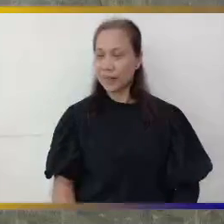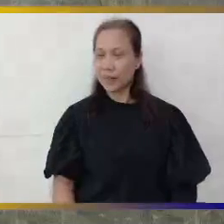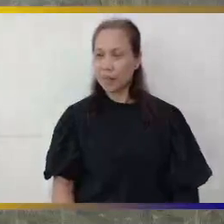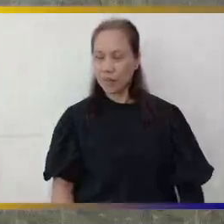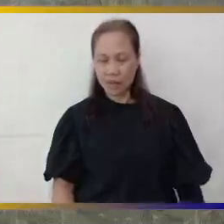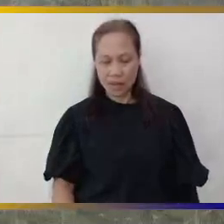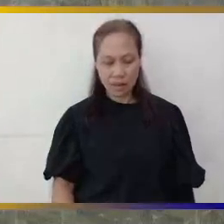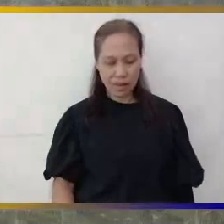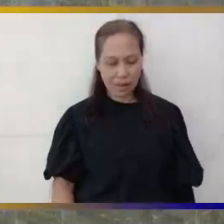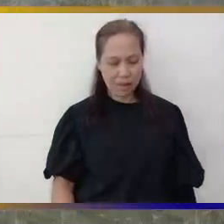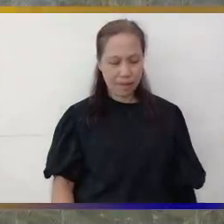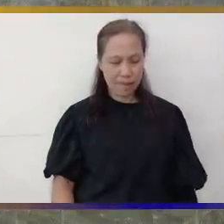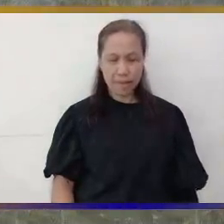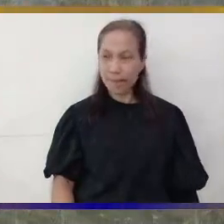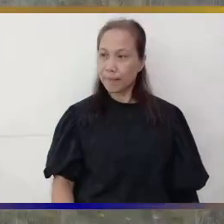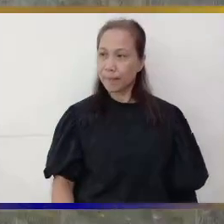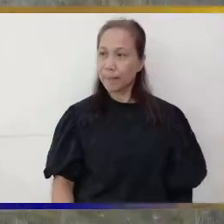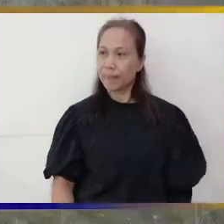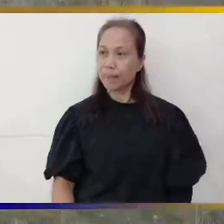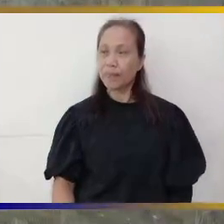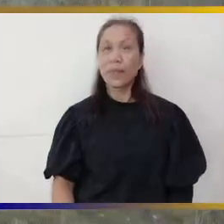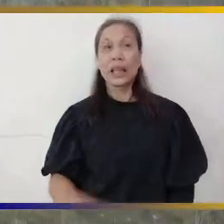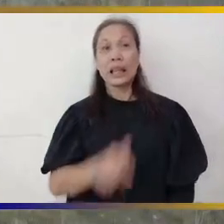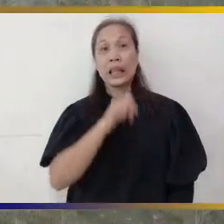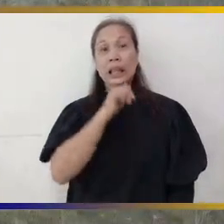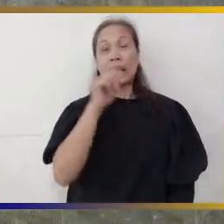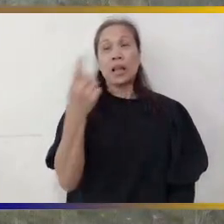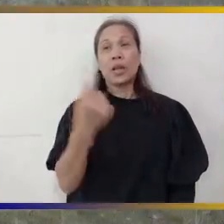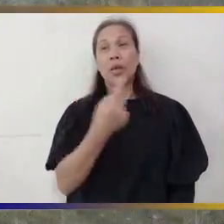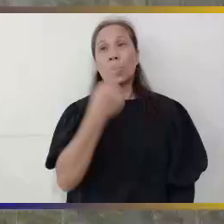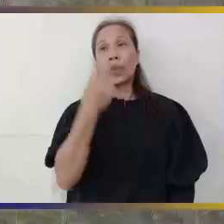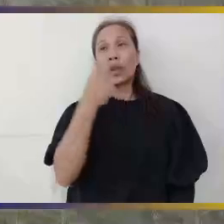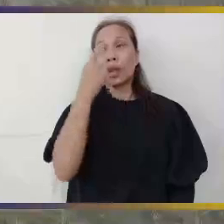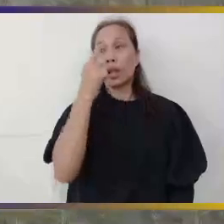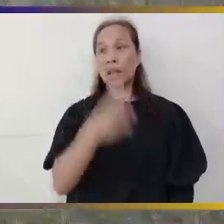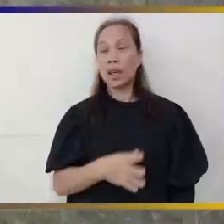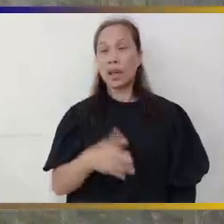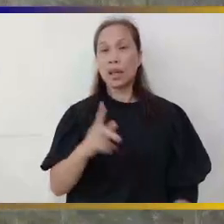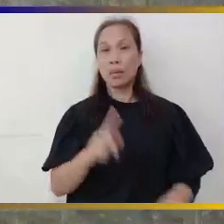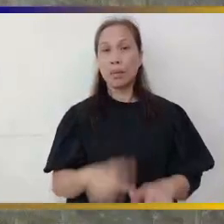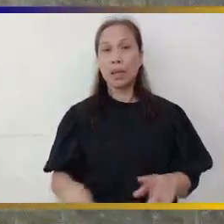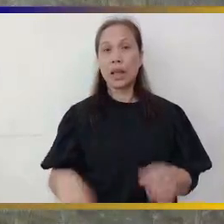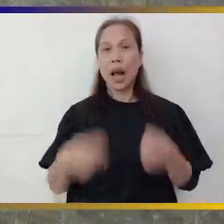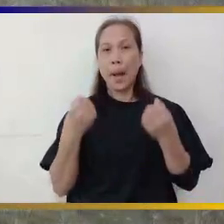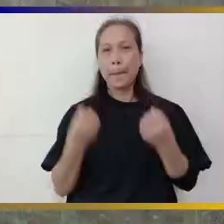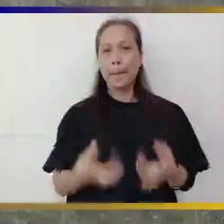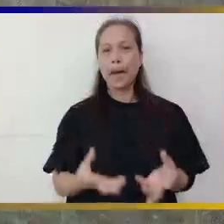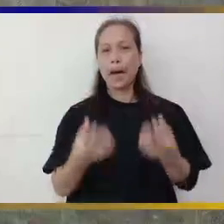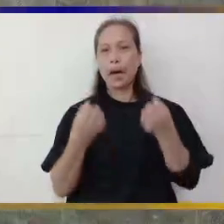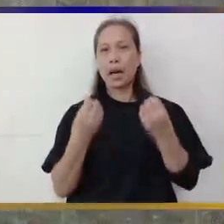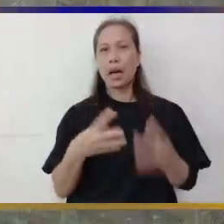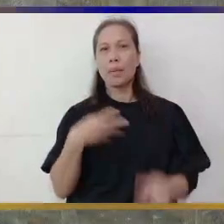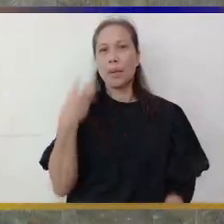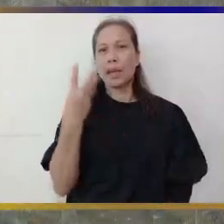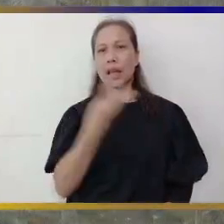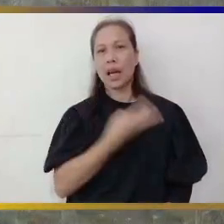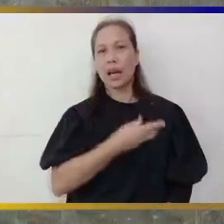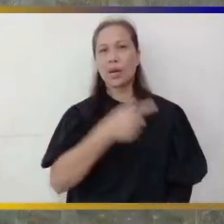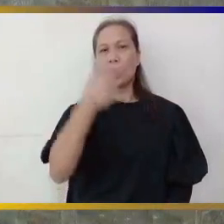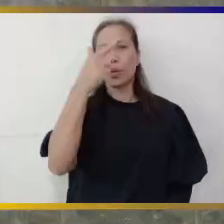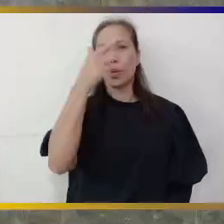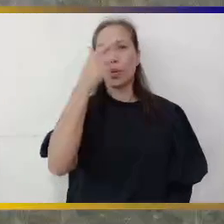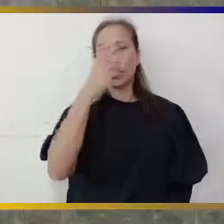dalawa yung hindi lamang yyung Diyos singular kundi marami tayong mga Gods All